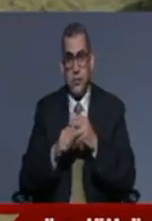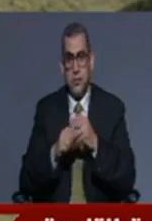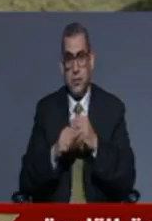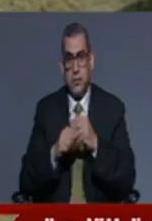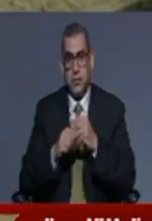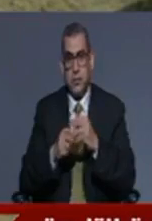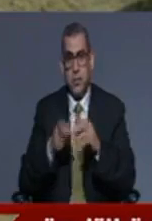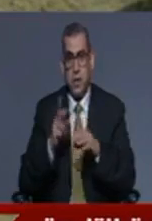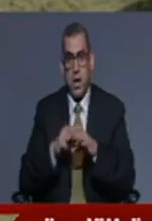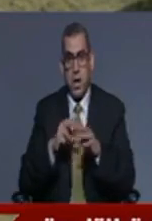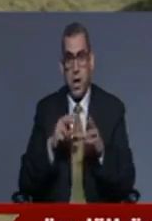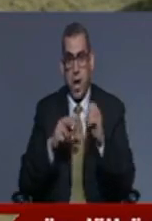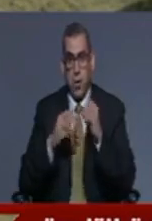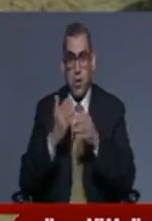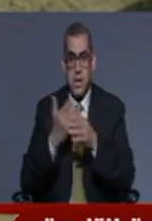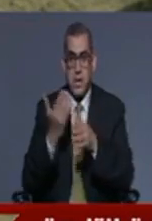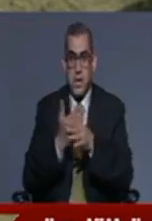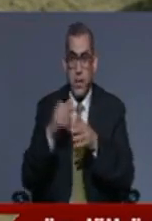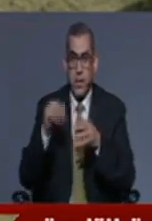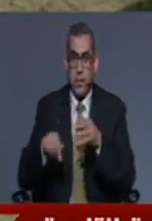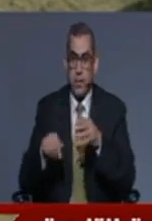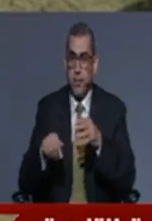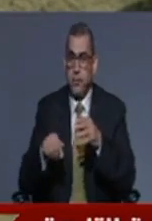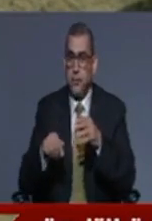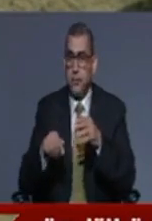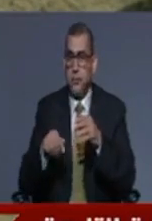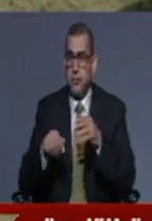والذي تسببت فيه